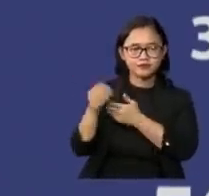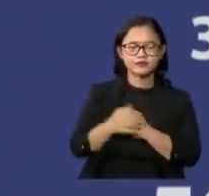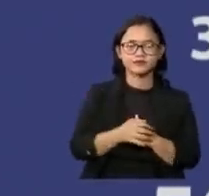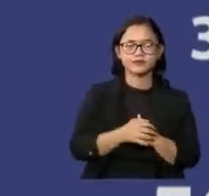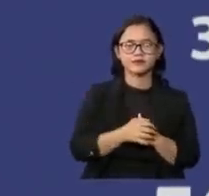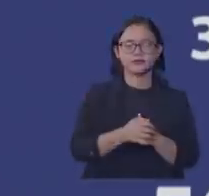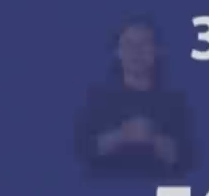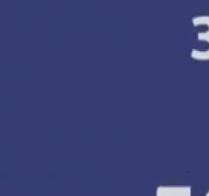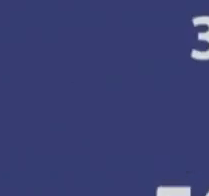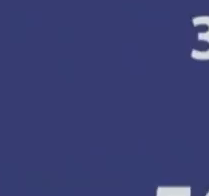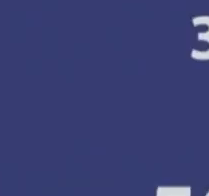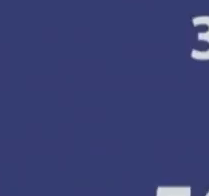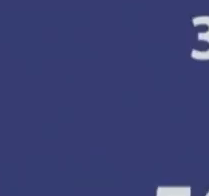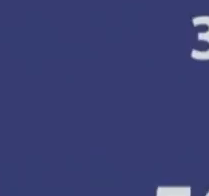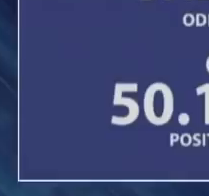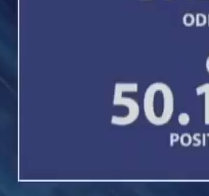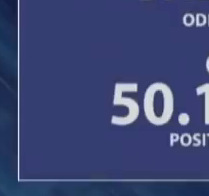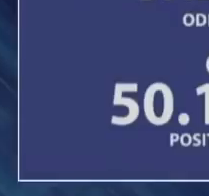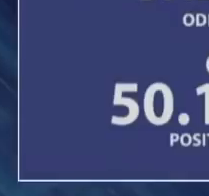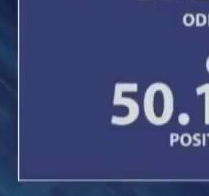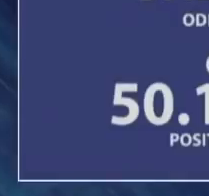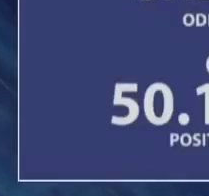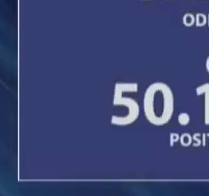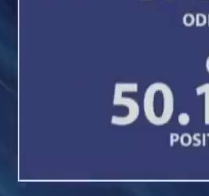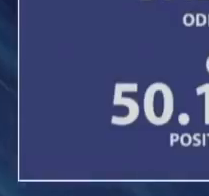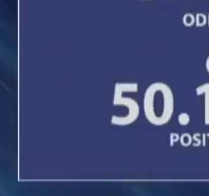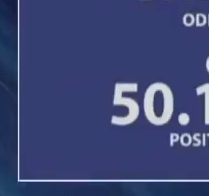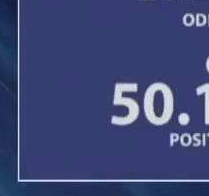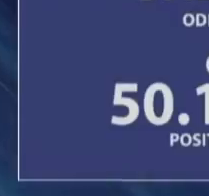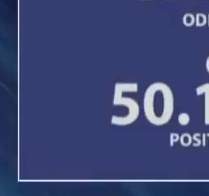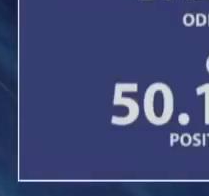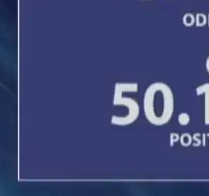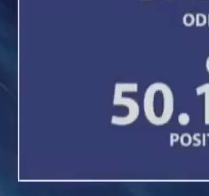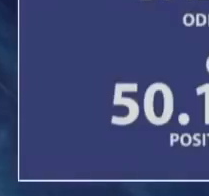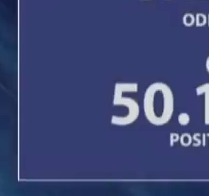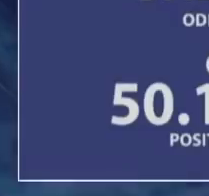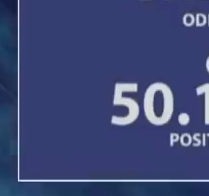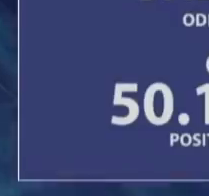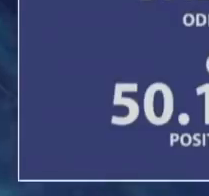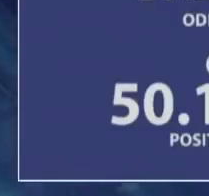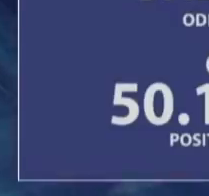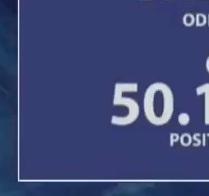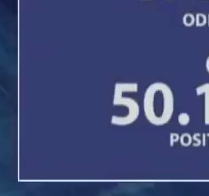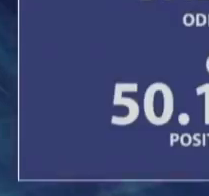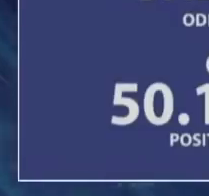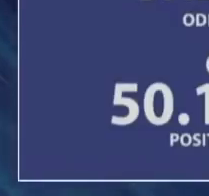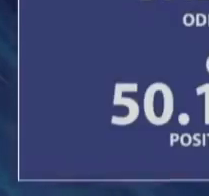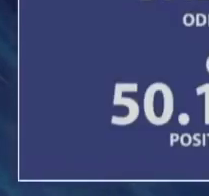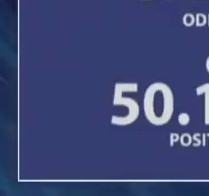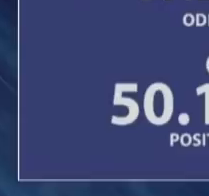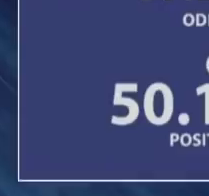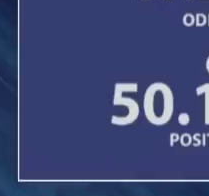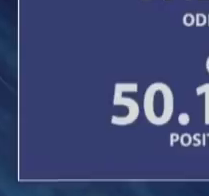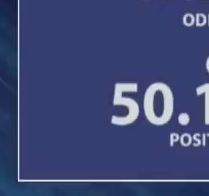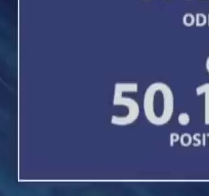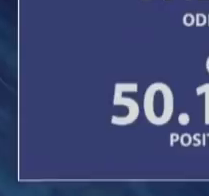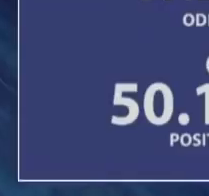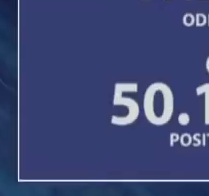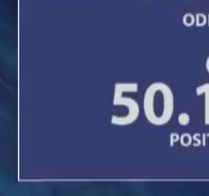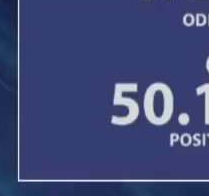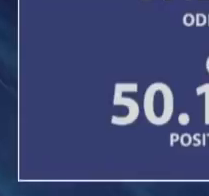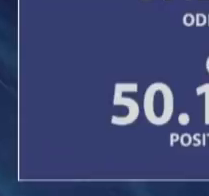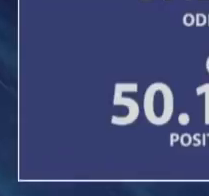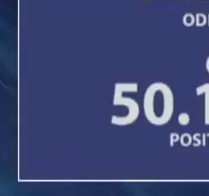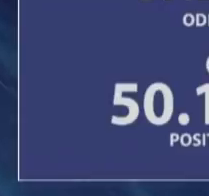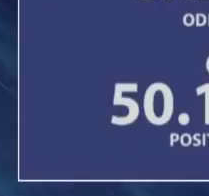sembuh. Maluku Utara 80 kasus baru dan 1 sembuh. Jawa Tengah 78 kasus baru,